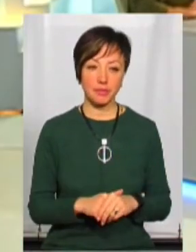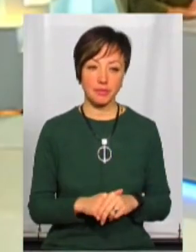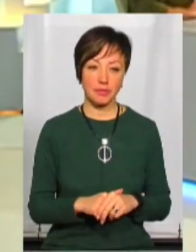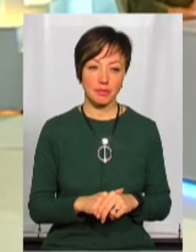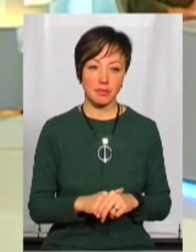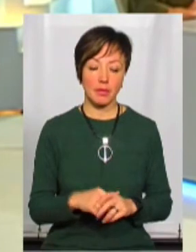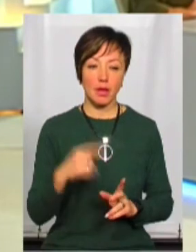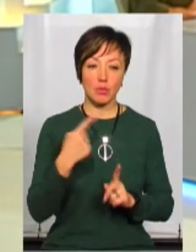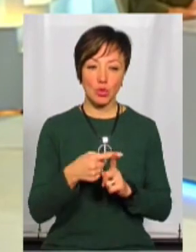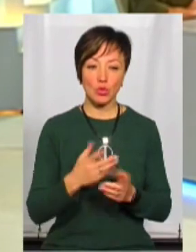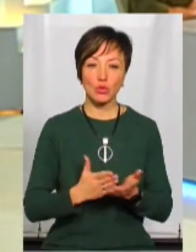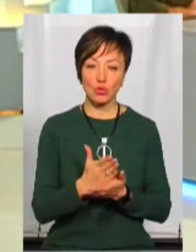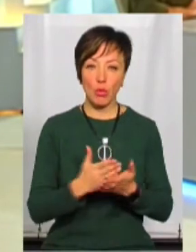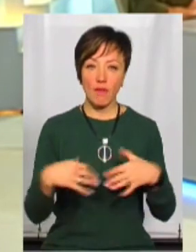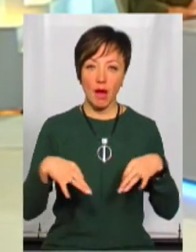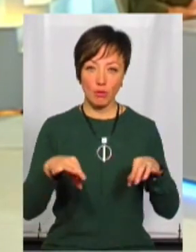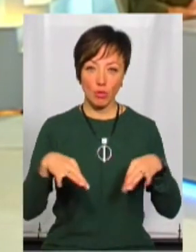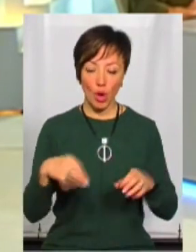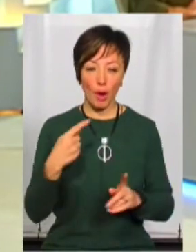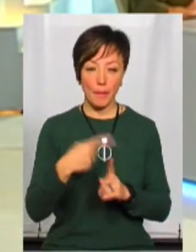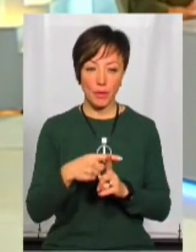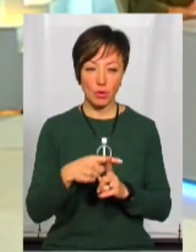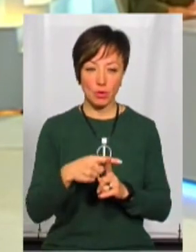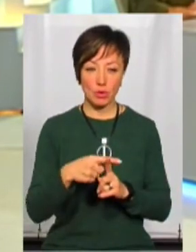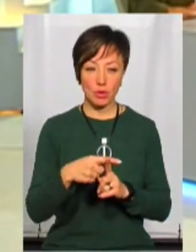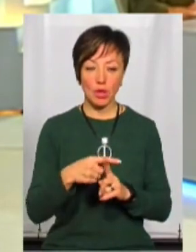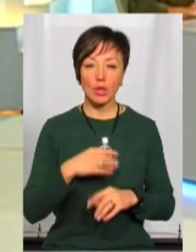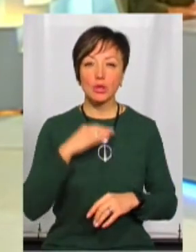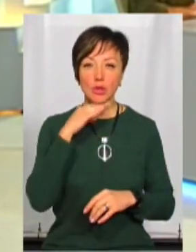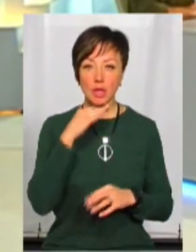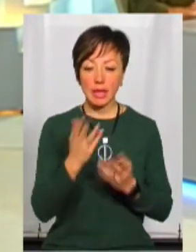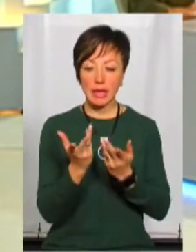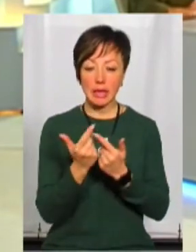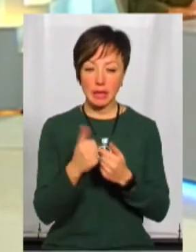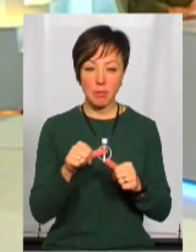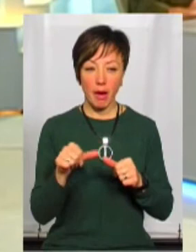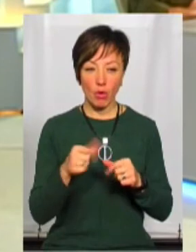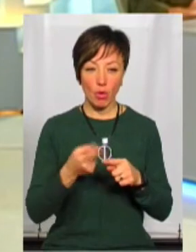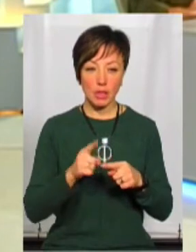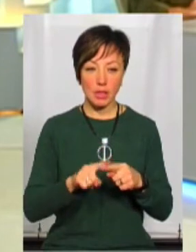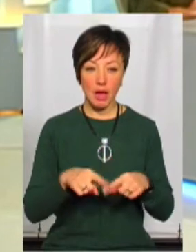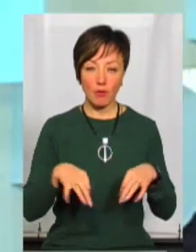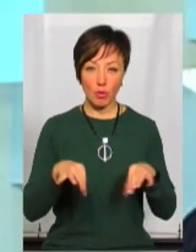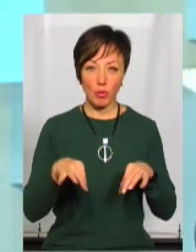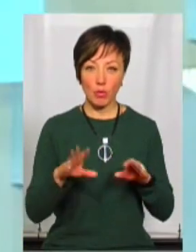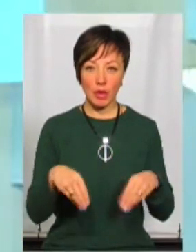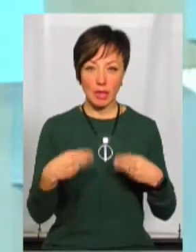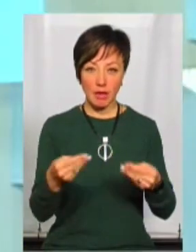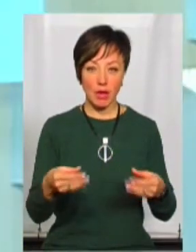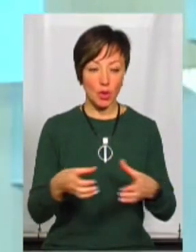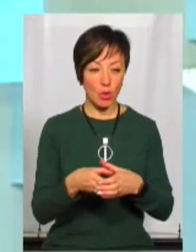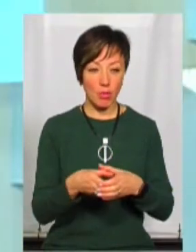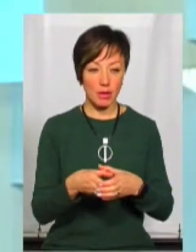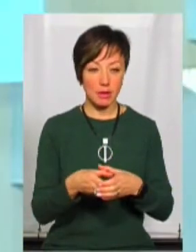І плюс службовий автомобіль, плюс достатня кількість пального на цей службовий автомобіль, який буде надавати